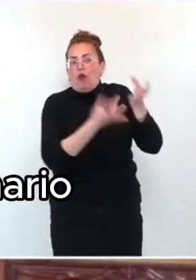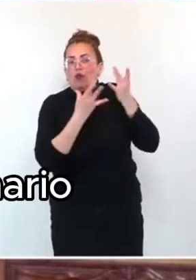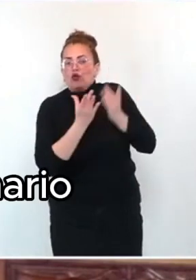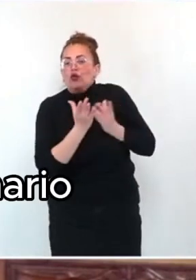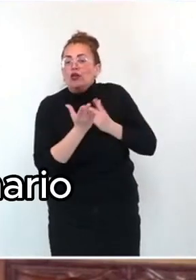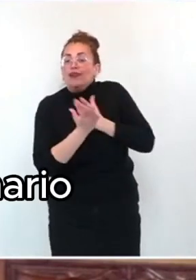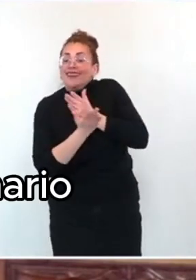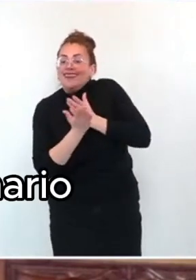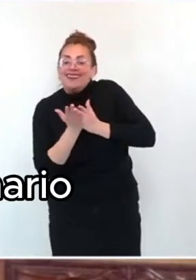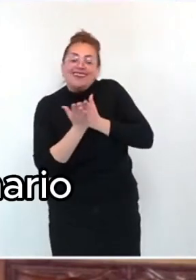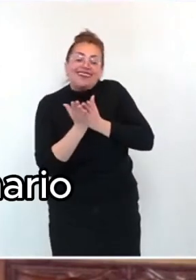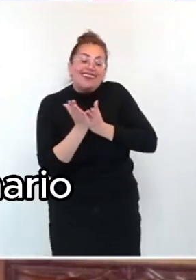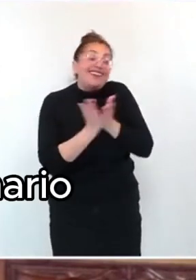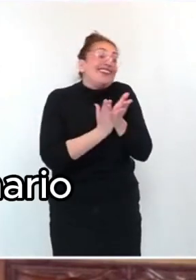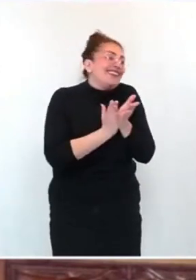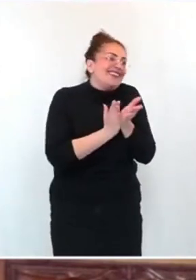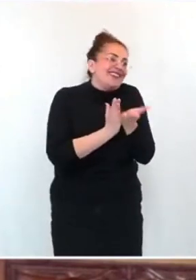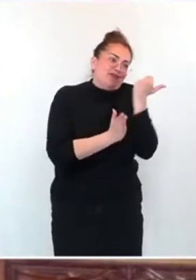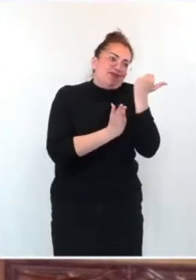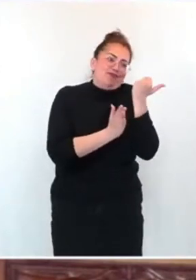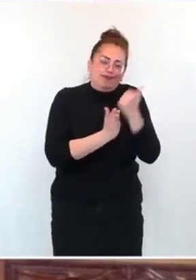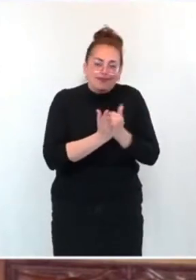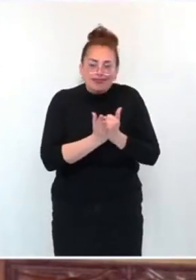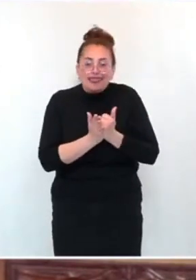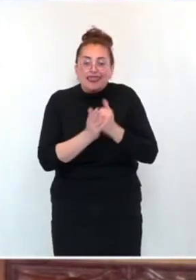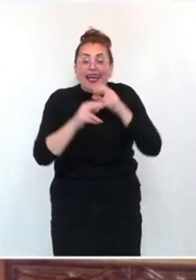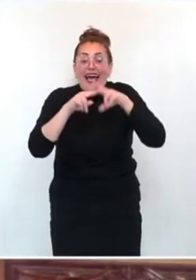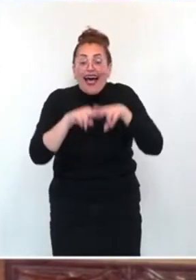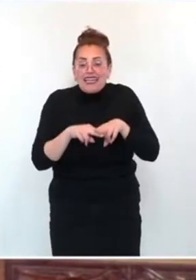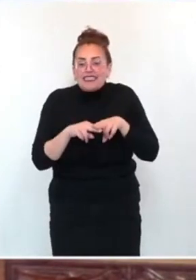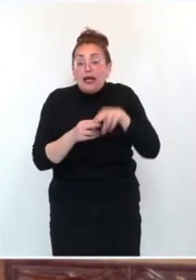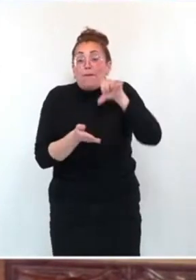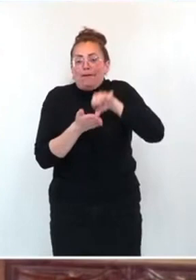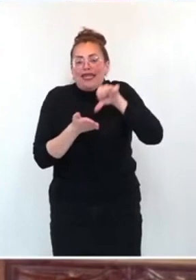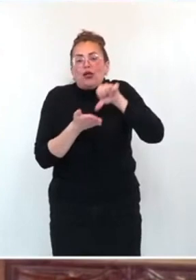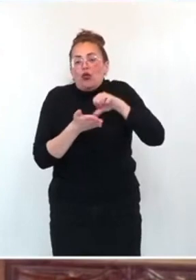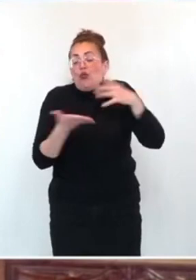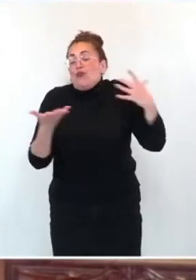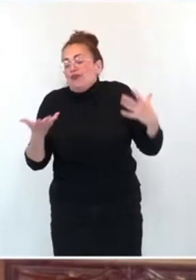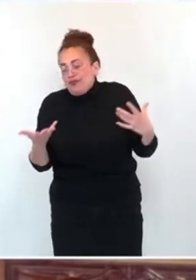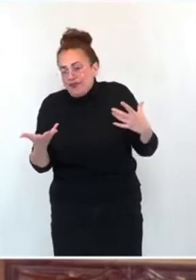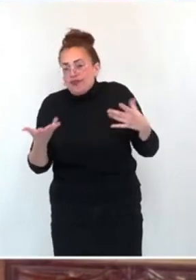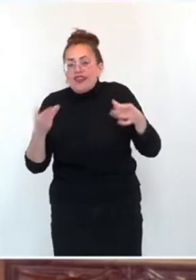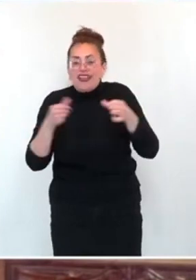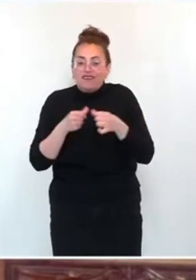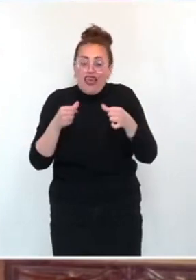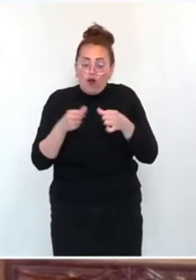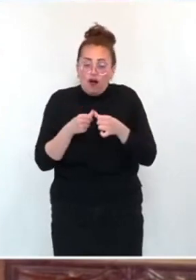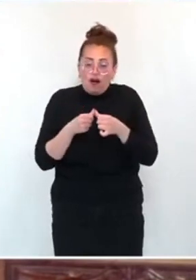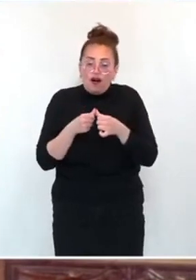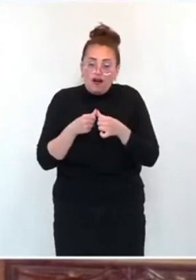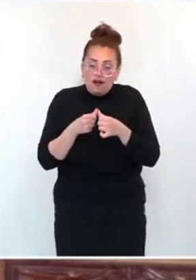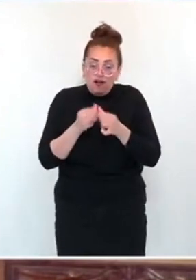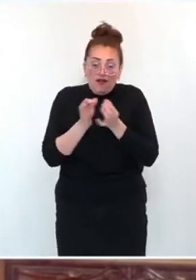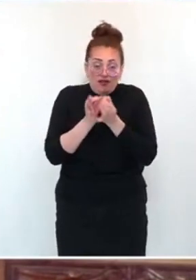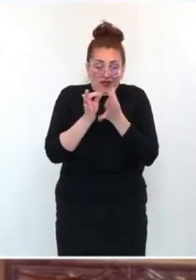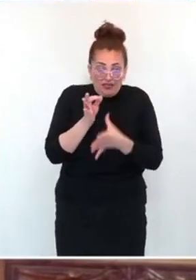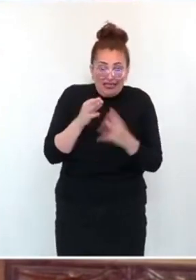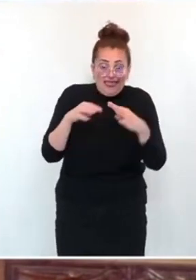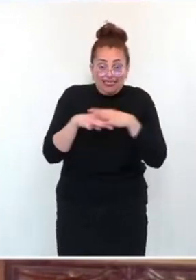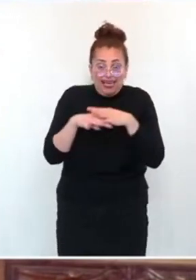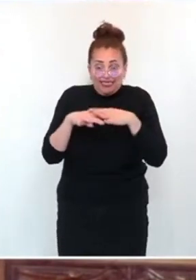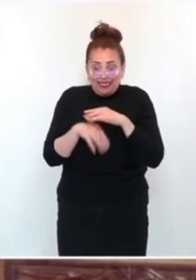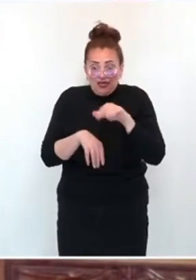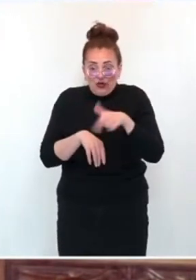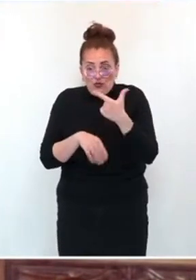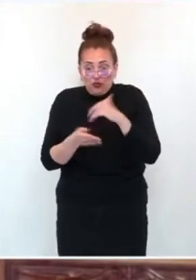donc retrouvé malheureusement sur le scénario intermédiaire qui notamment va nous permettre de passer dans les nouveaux quartiers de 12 mètres